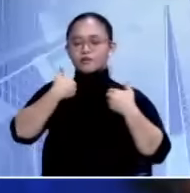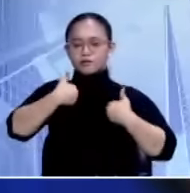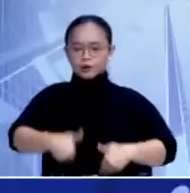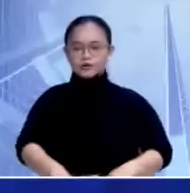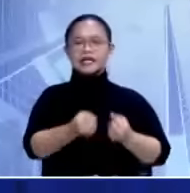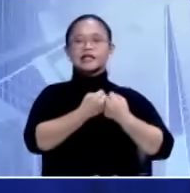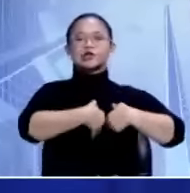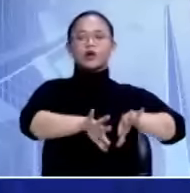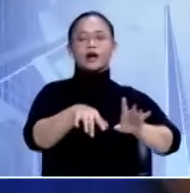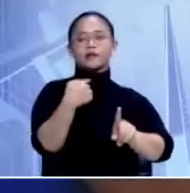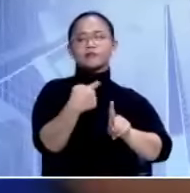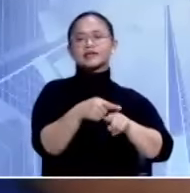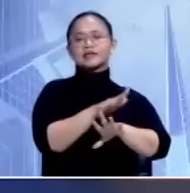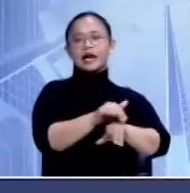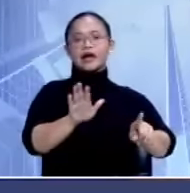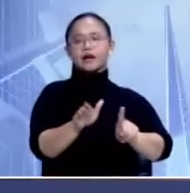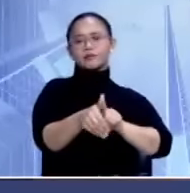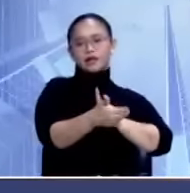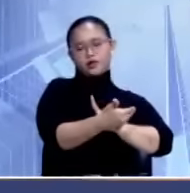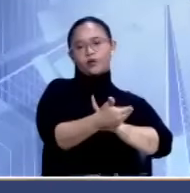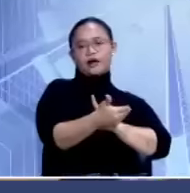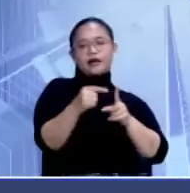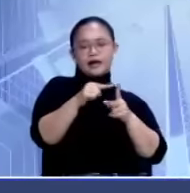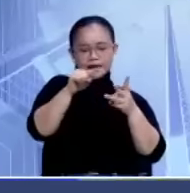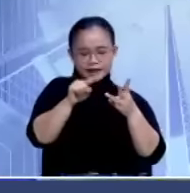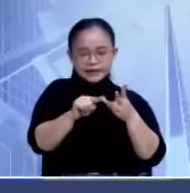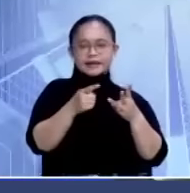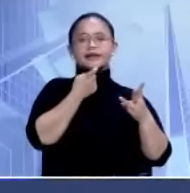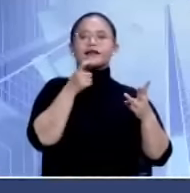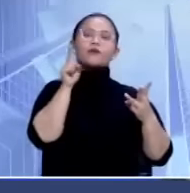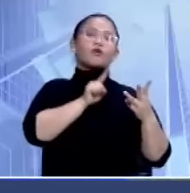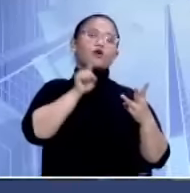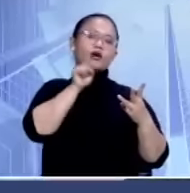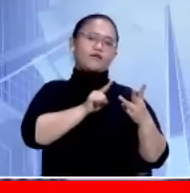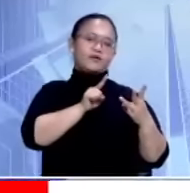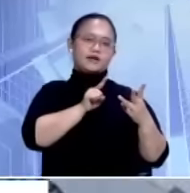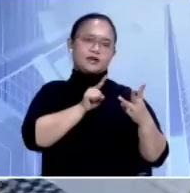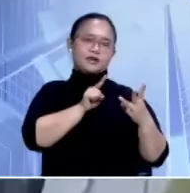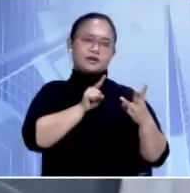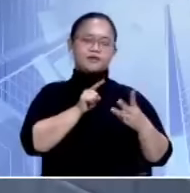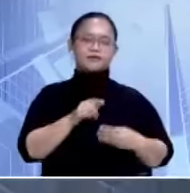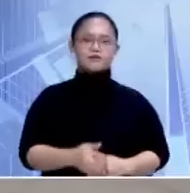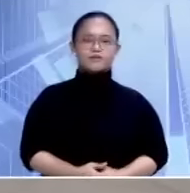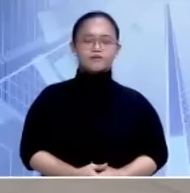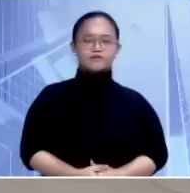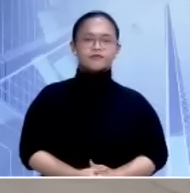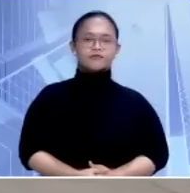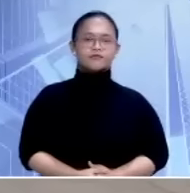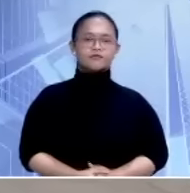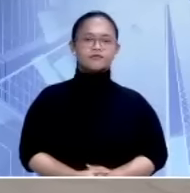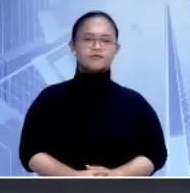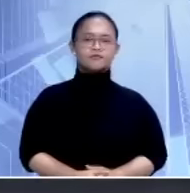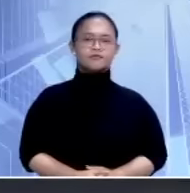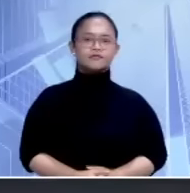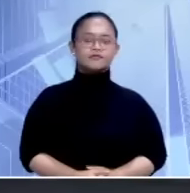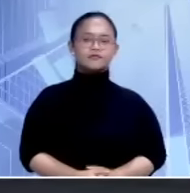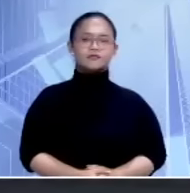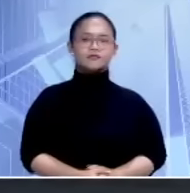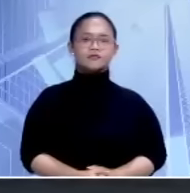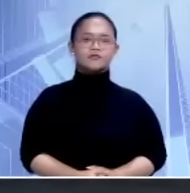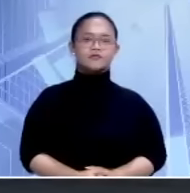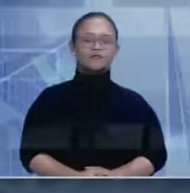dan pasal perlindungan anak serta pasal tentang pornografi. Dari Cirebon, Jawa Barat, Miftahuddin, iNews